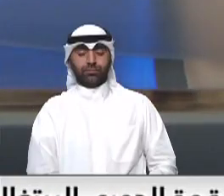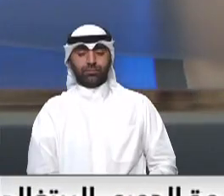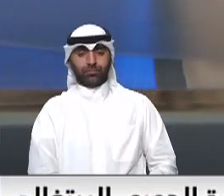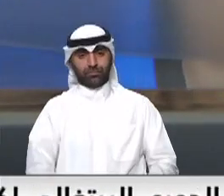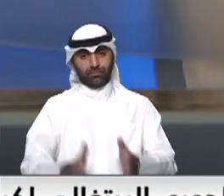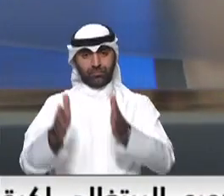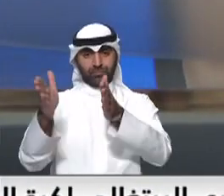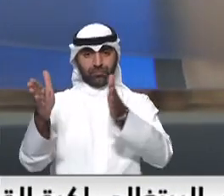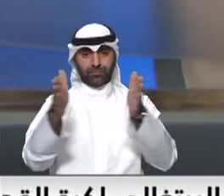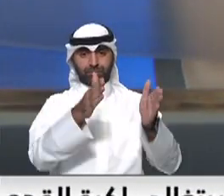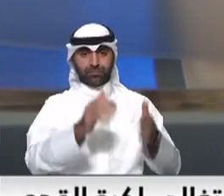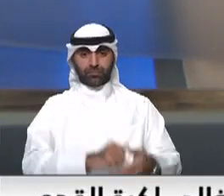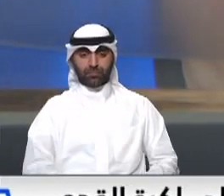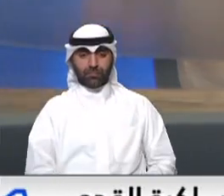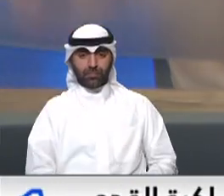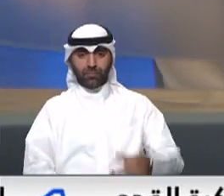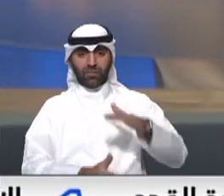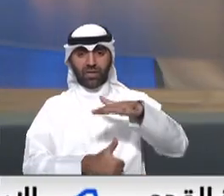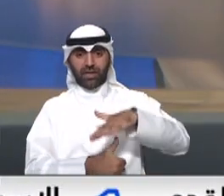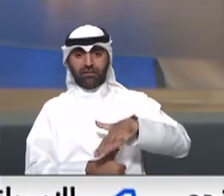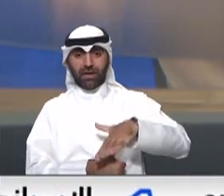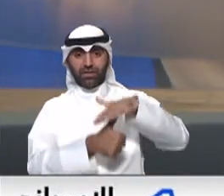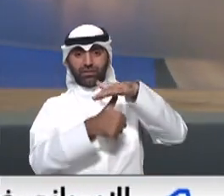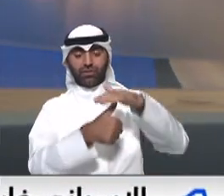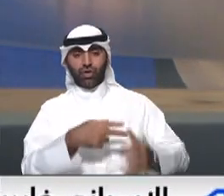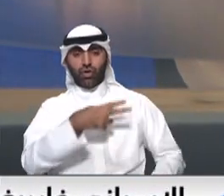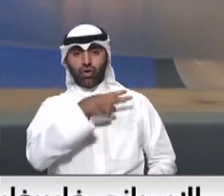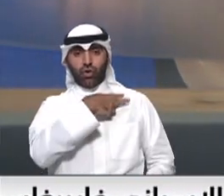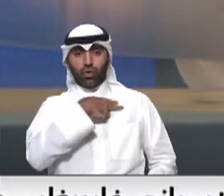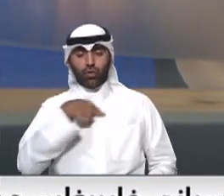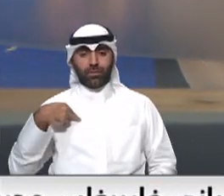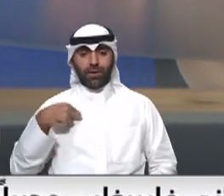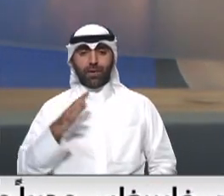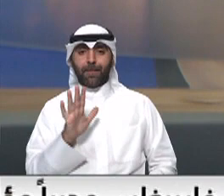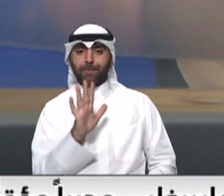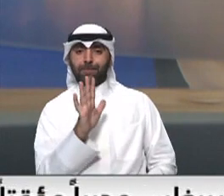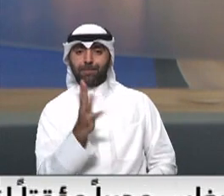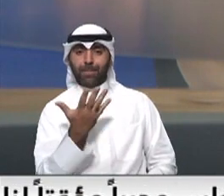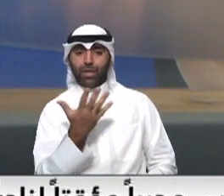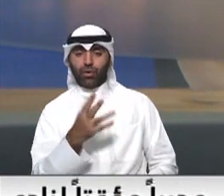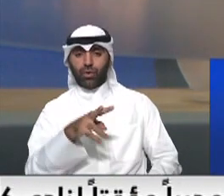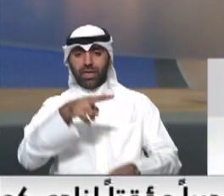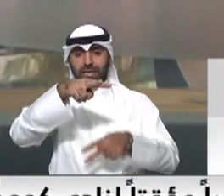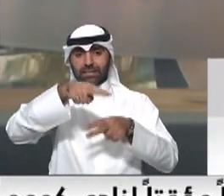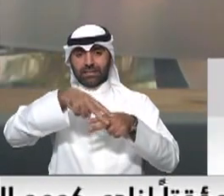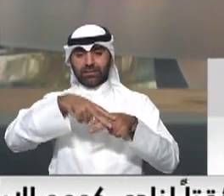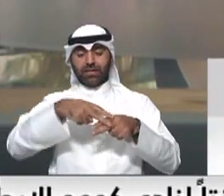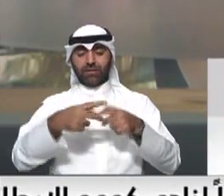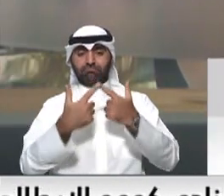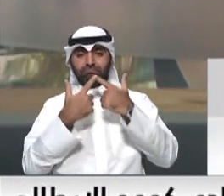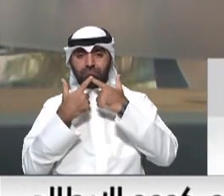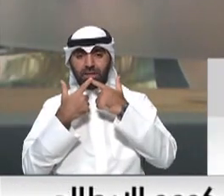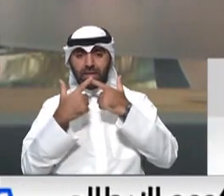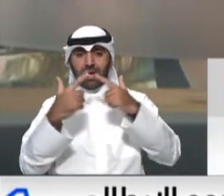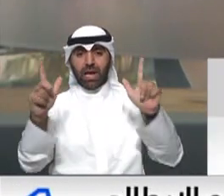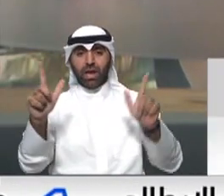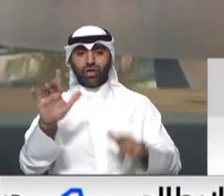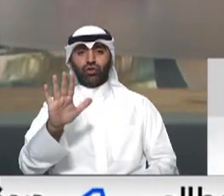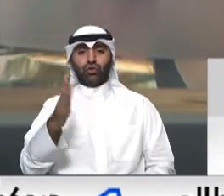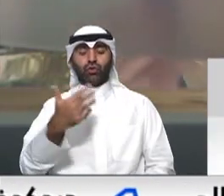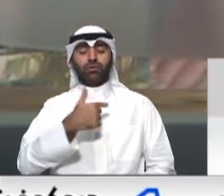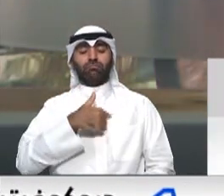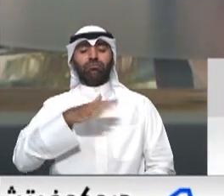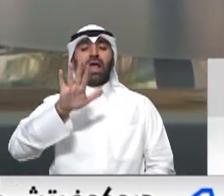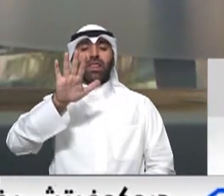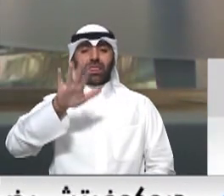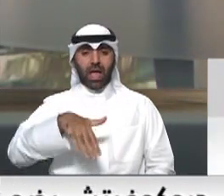اثارت تصريحات رئيس حكومه الاحتلال الاسرائيلي الاخيره عن اعتزامه الاحتفاظ بالسيطره الامنيه على غزه لفتره